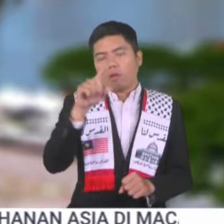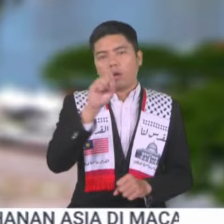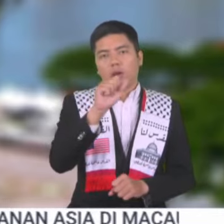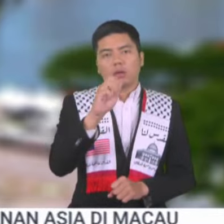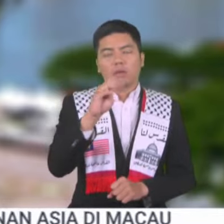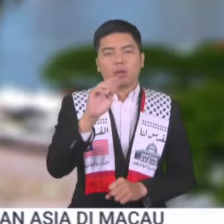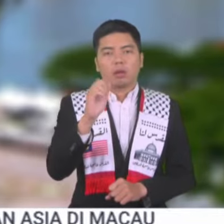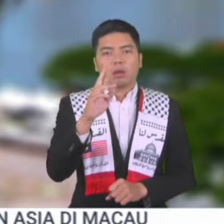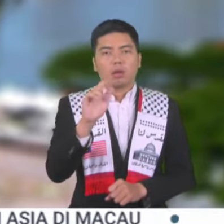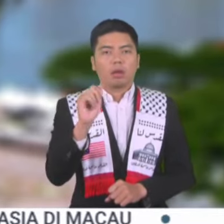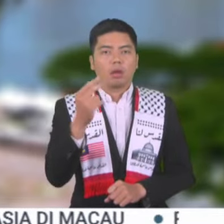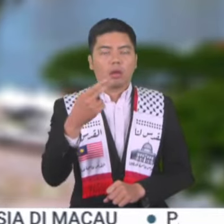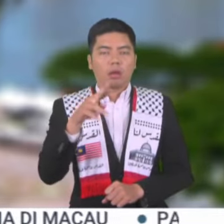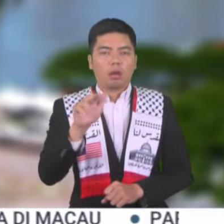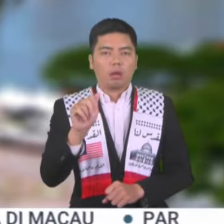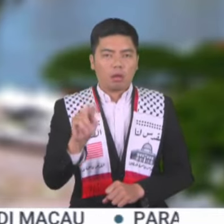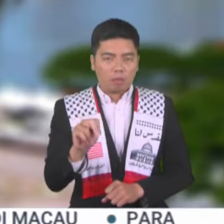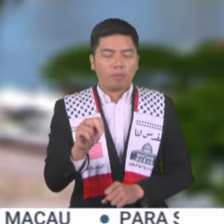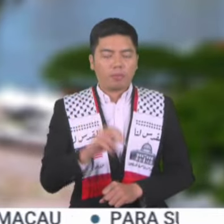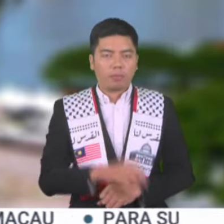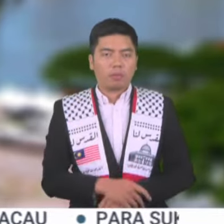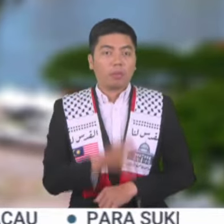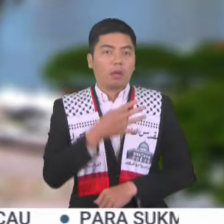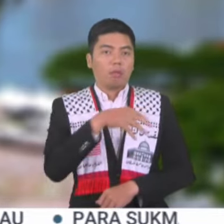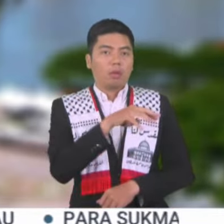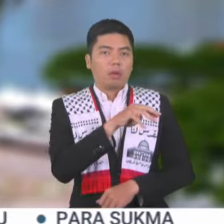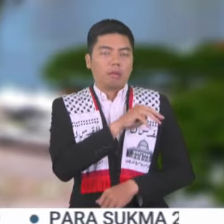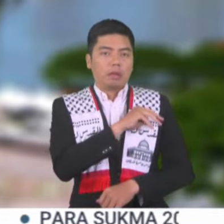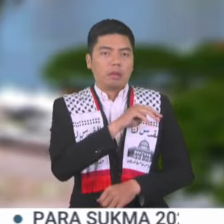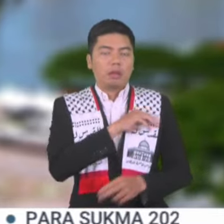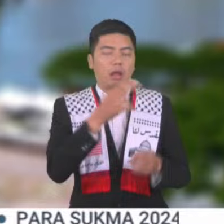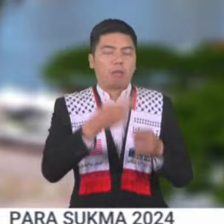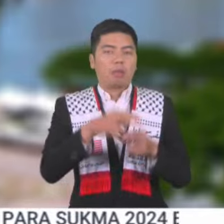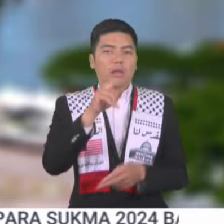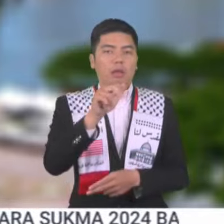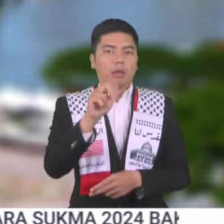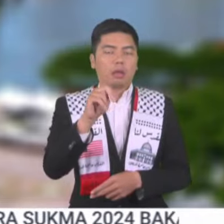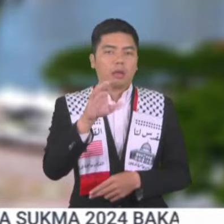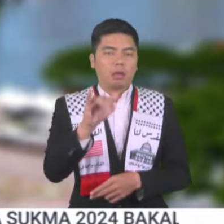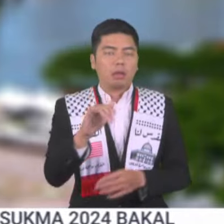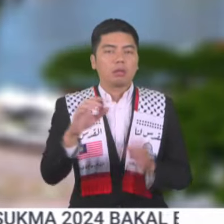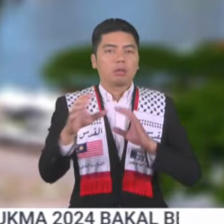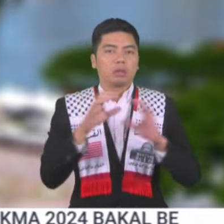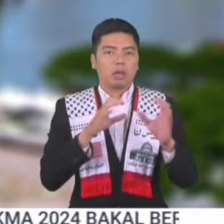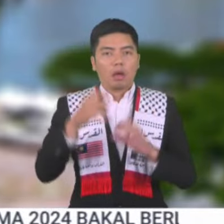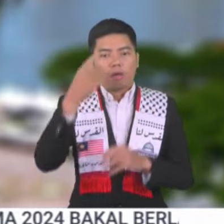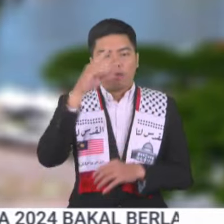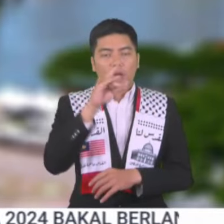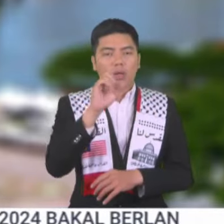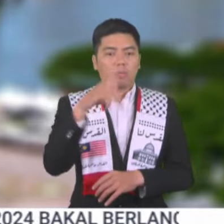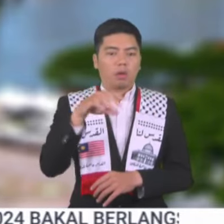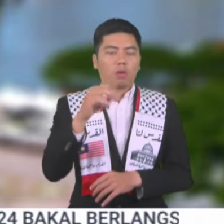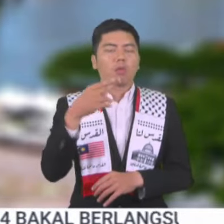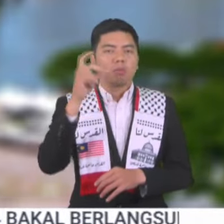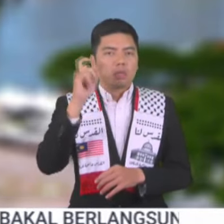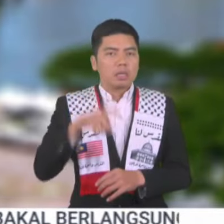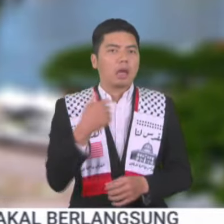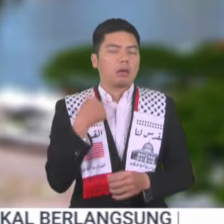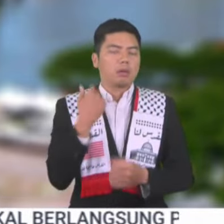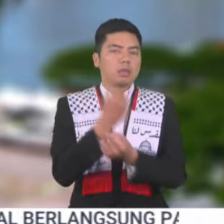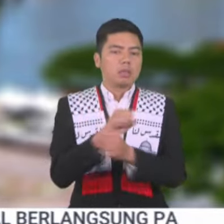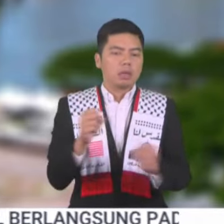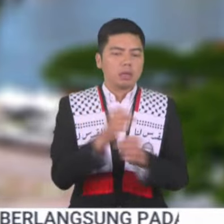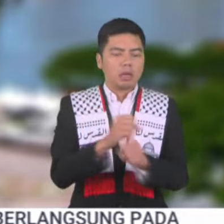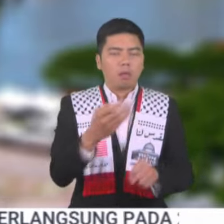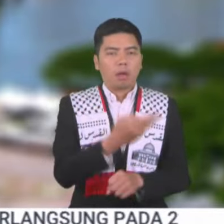Samarahan. Menurut Menteri Pembangunan Wanita, Keluarga dan Masyarakat, Datuk Sri Nancy Shukri, setiap depo perlu mempunyai kelengkapan bantuan